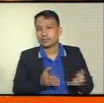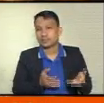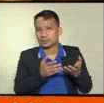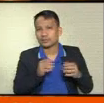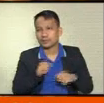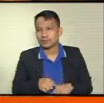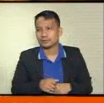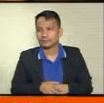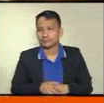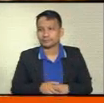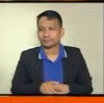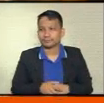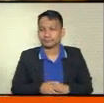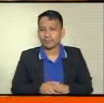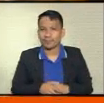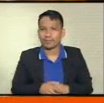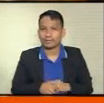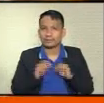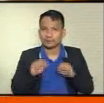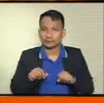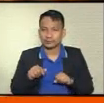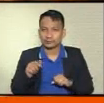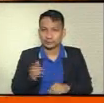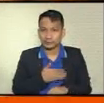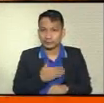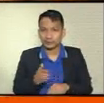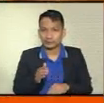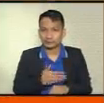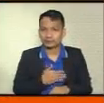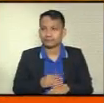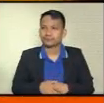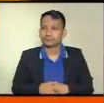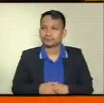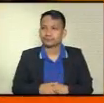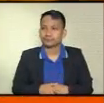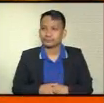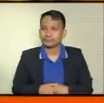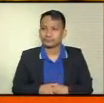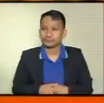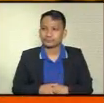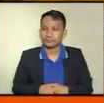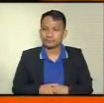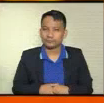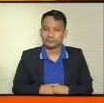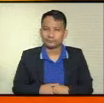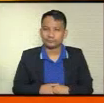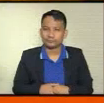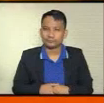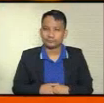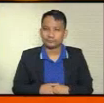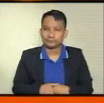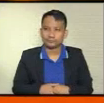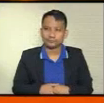makipagsabayan kay Fatima pagdating sa kantahan. Manala! Asya!